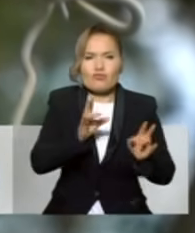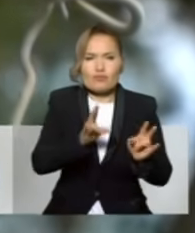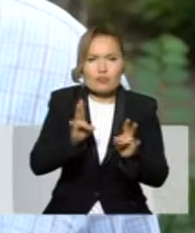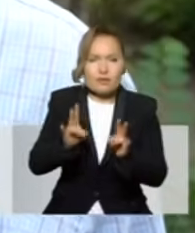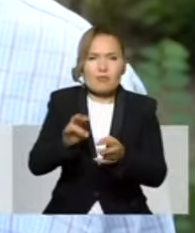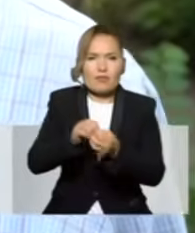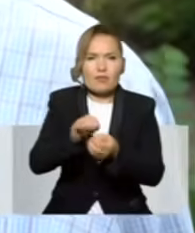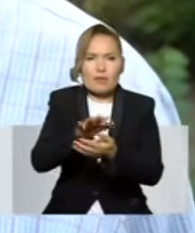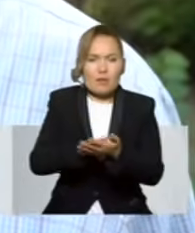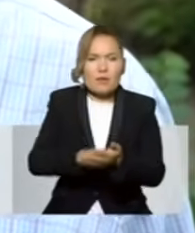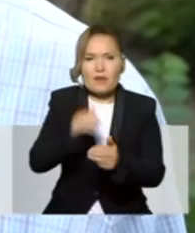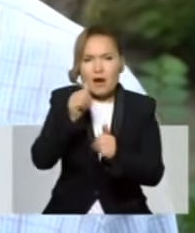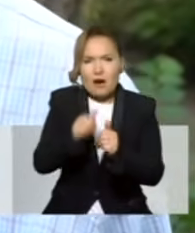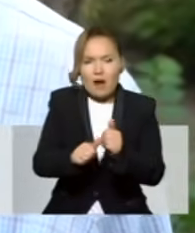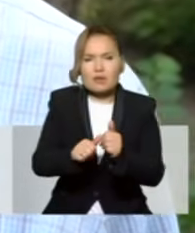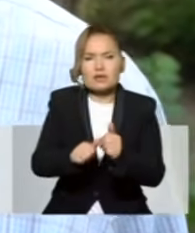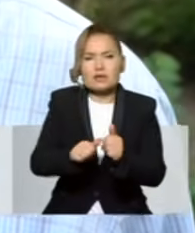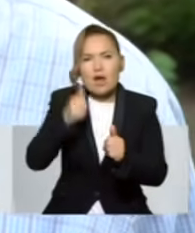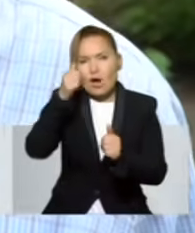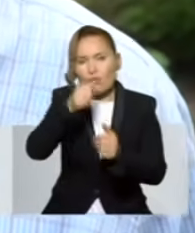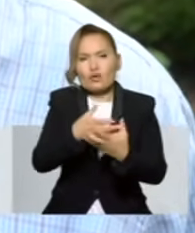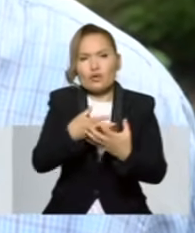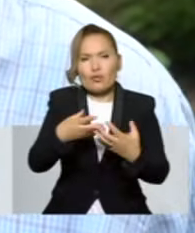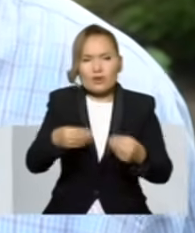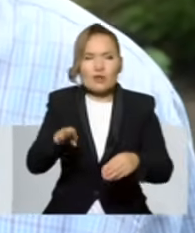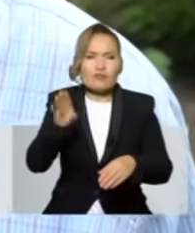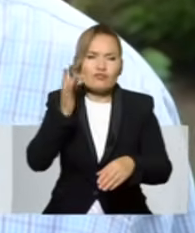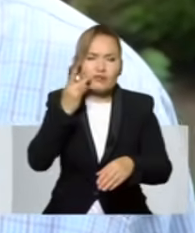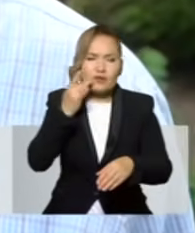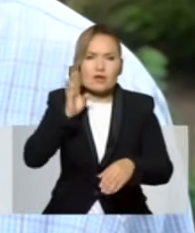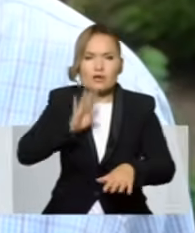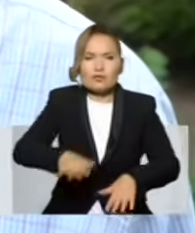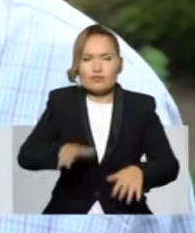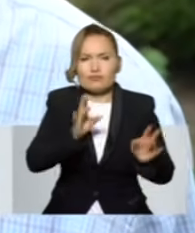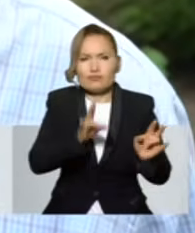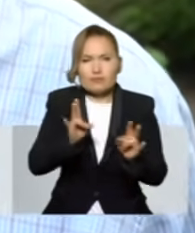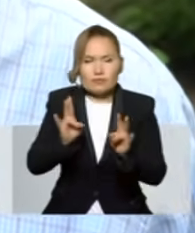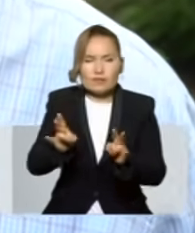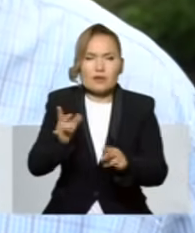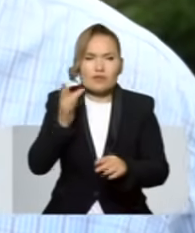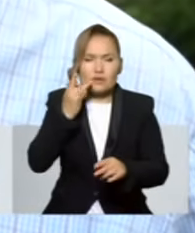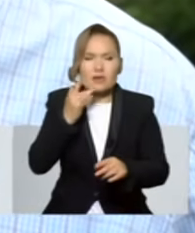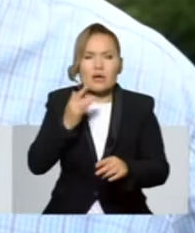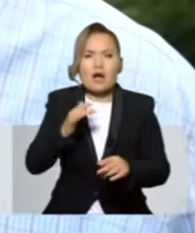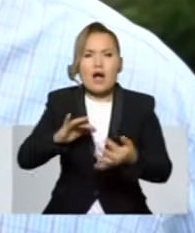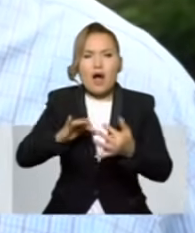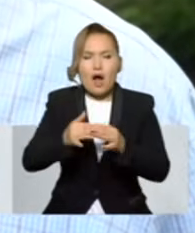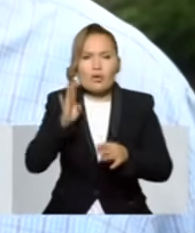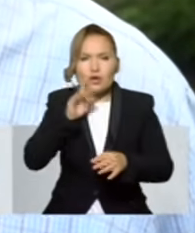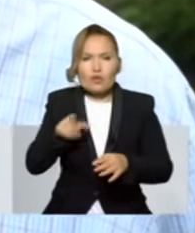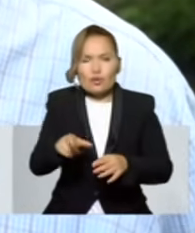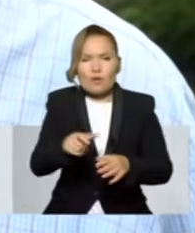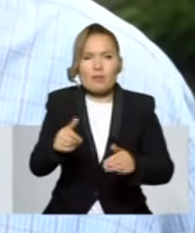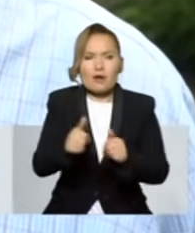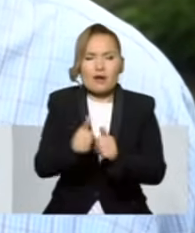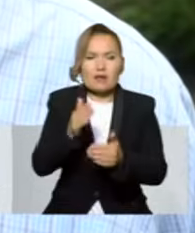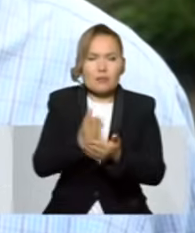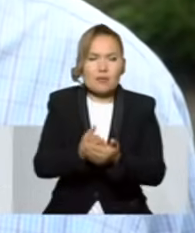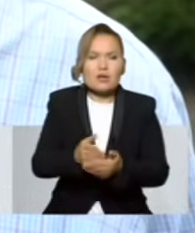сұрап отыр. Көктем сайын біз су келген сайын қорқып отырамыз, иә, сол бәрі жақындап келіп. Айтыр